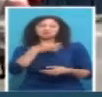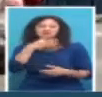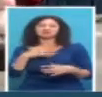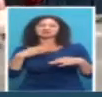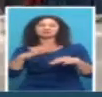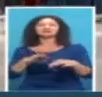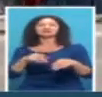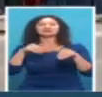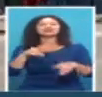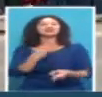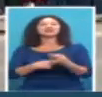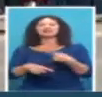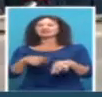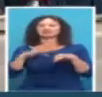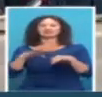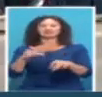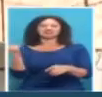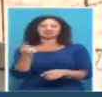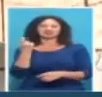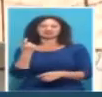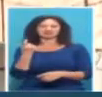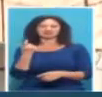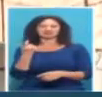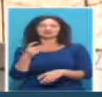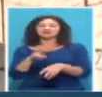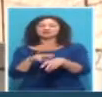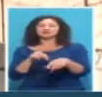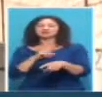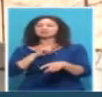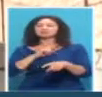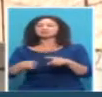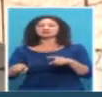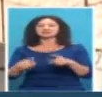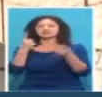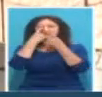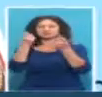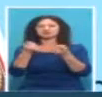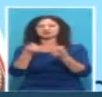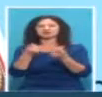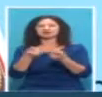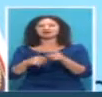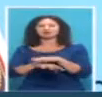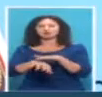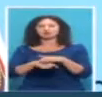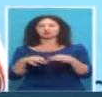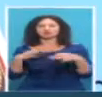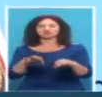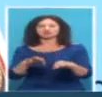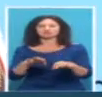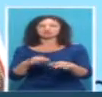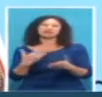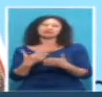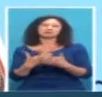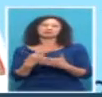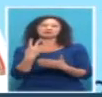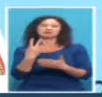душе. Он решил не возвращать автомобиль хозяину. Стражи порядка быстро отреагировали на сообщение об угоне. Примерно 22:30 мы